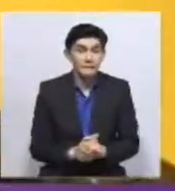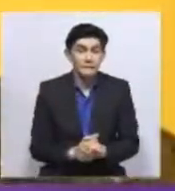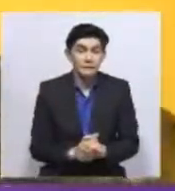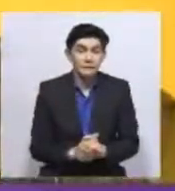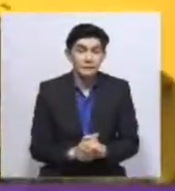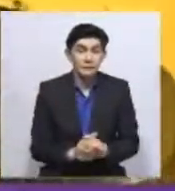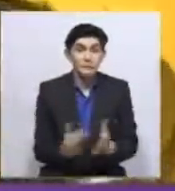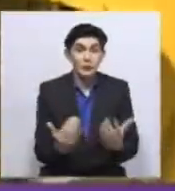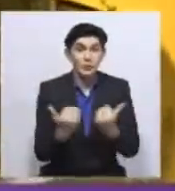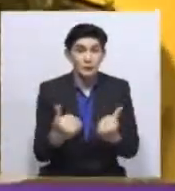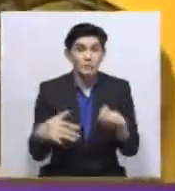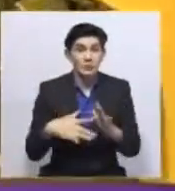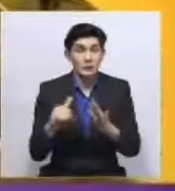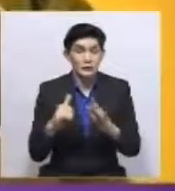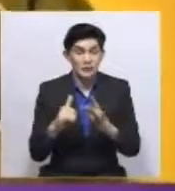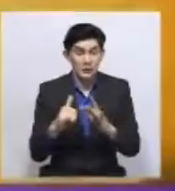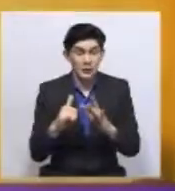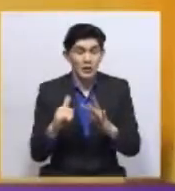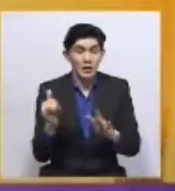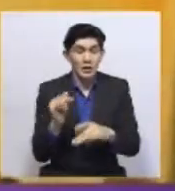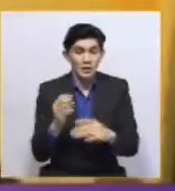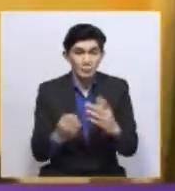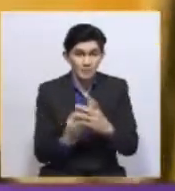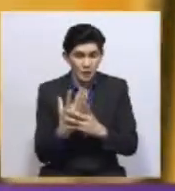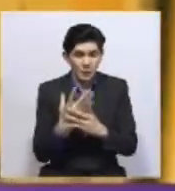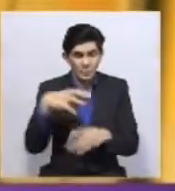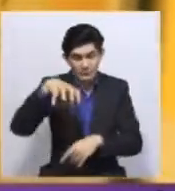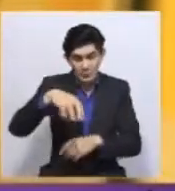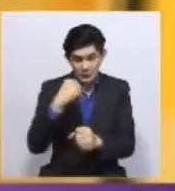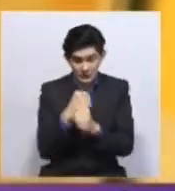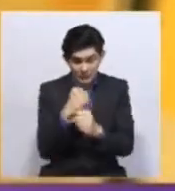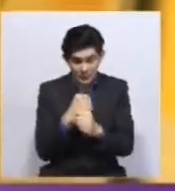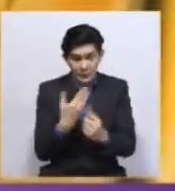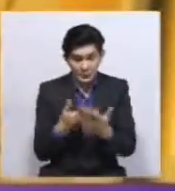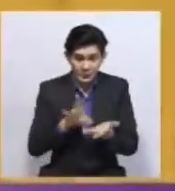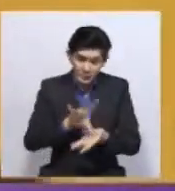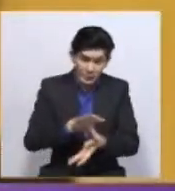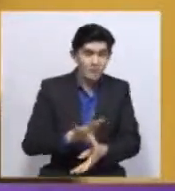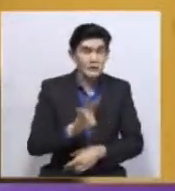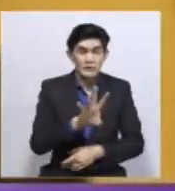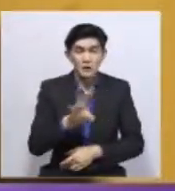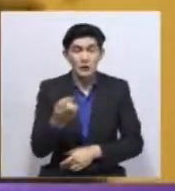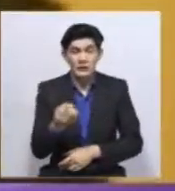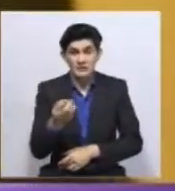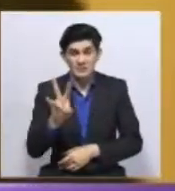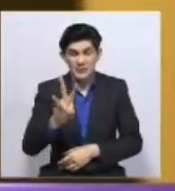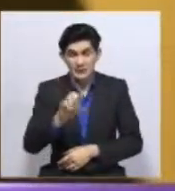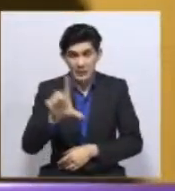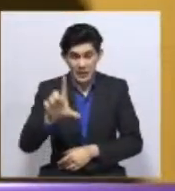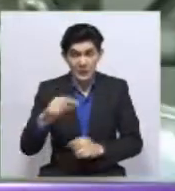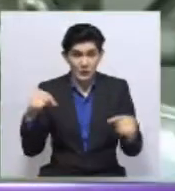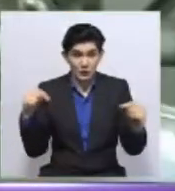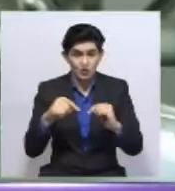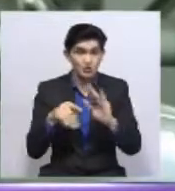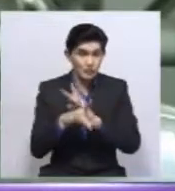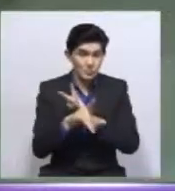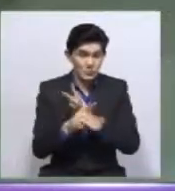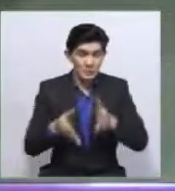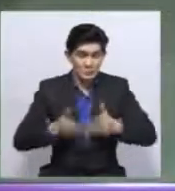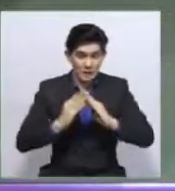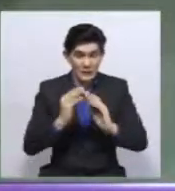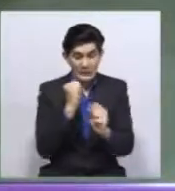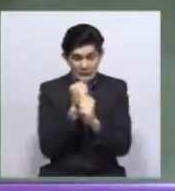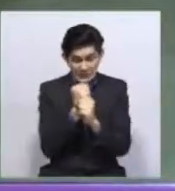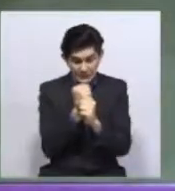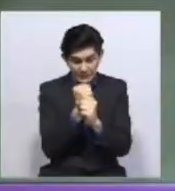ล่าสุดองค์การเภสัชกรรมทำแผนดำเนินงานด้วยงบประมาณ717ล้านบาทที่อำเภอหนองใหญ่จังหวัดชลบุรีเ